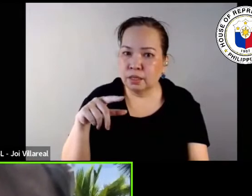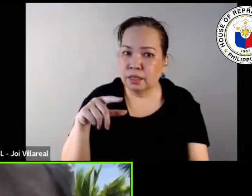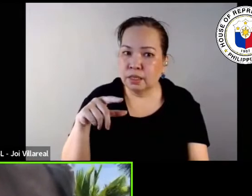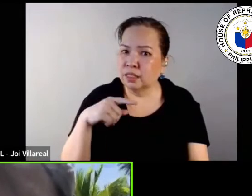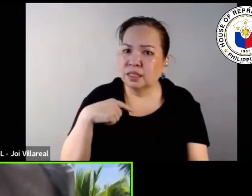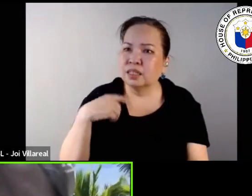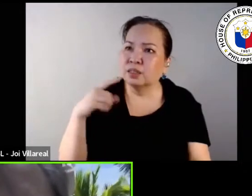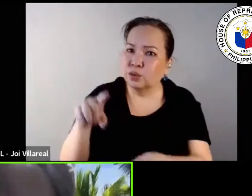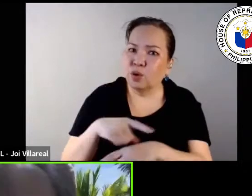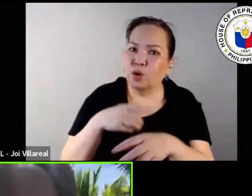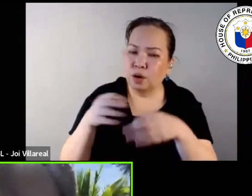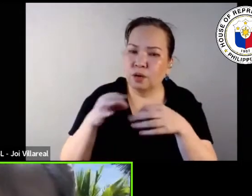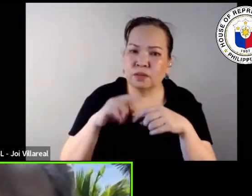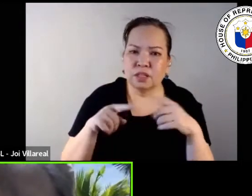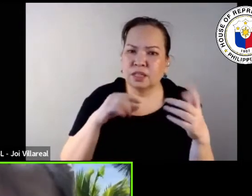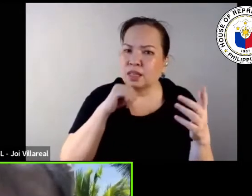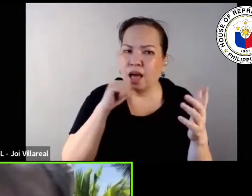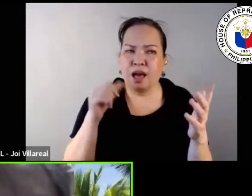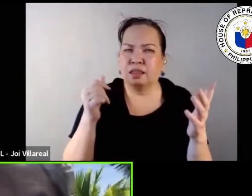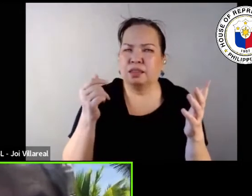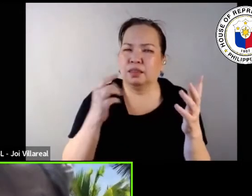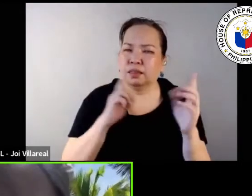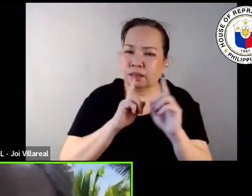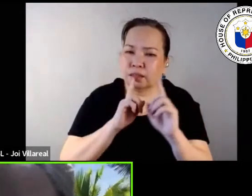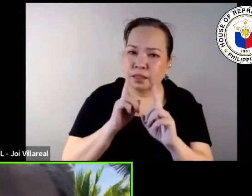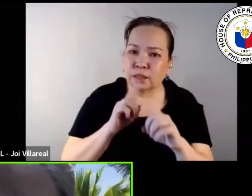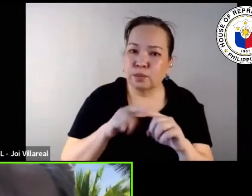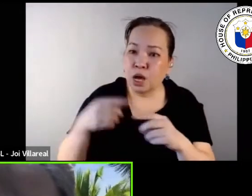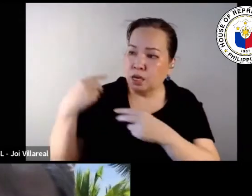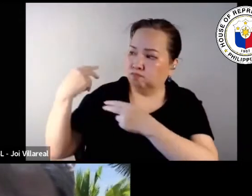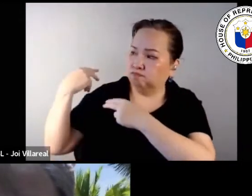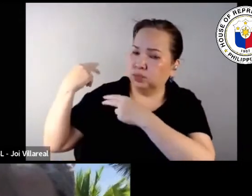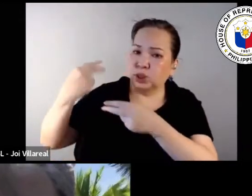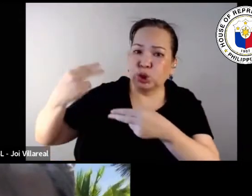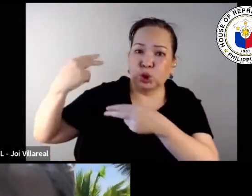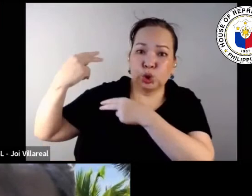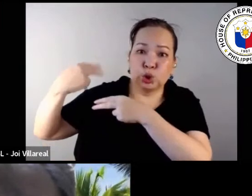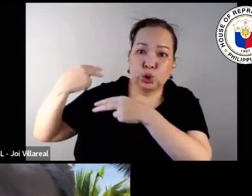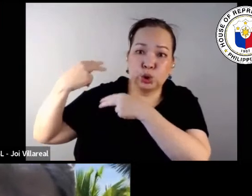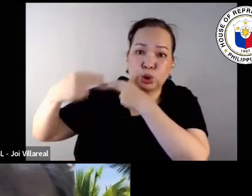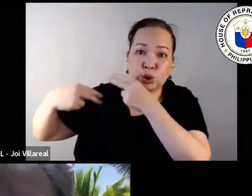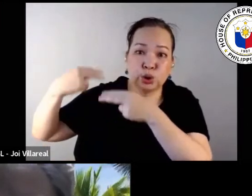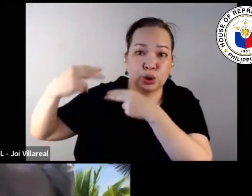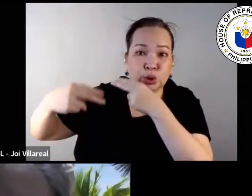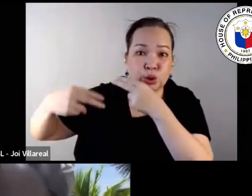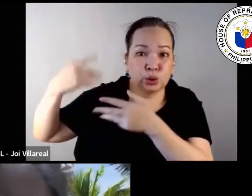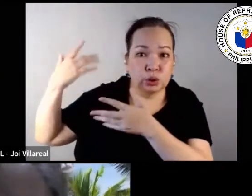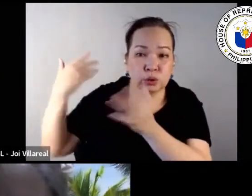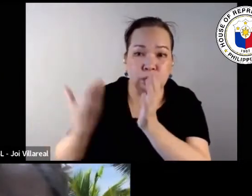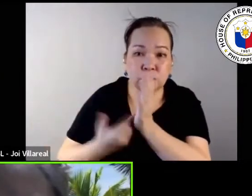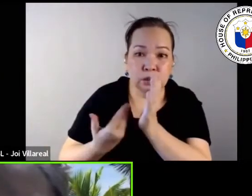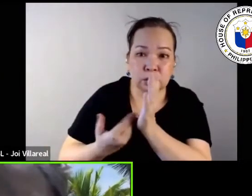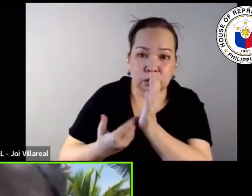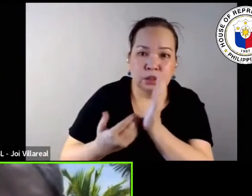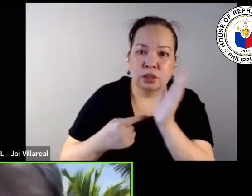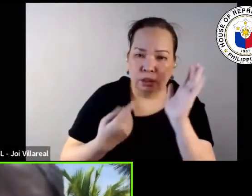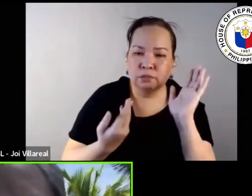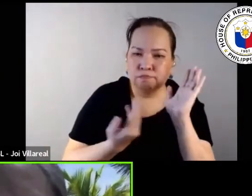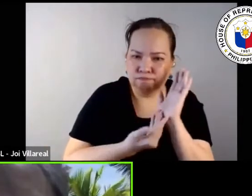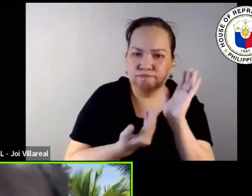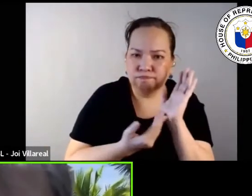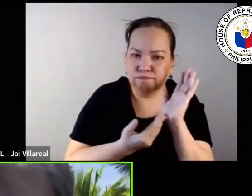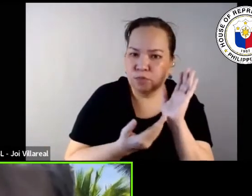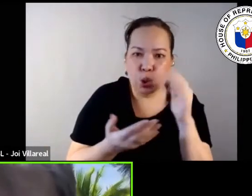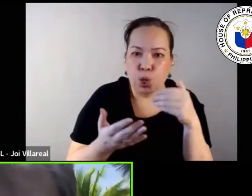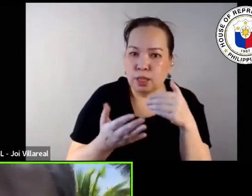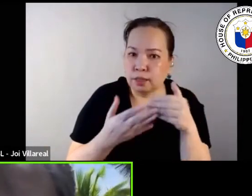kasi tinignan po namin historically. Hindi ho, Dr. Historical. At lumalabas